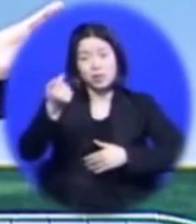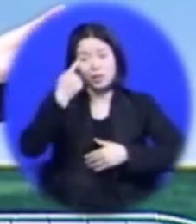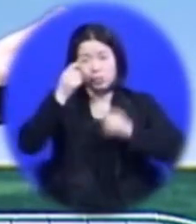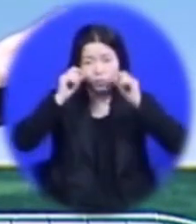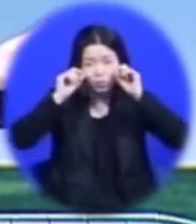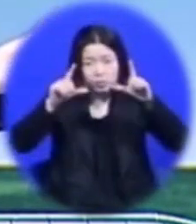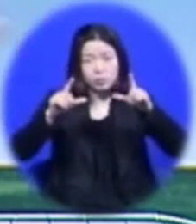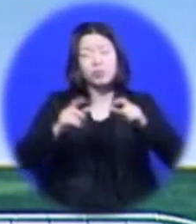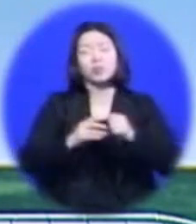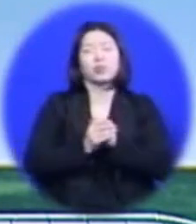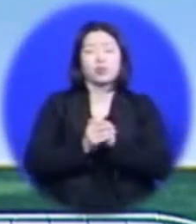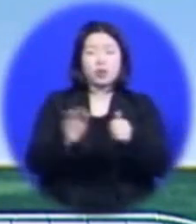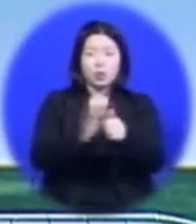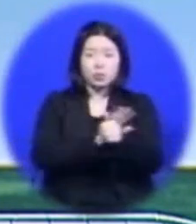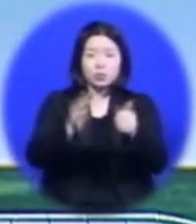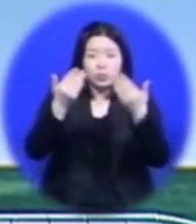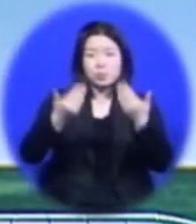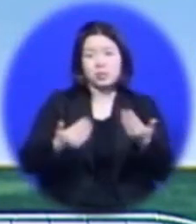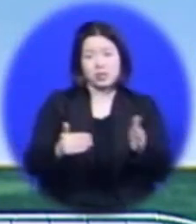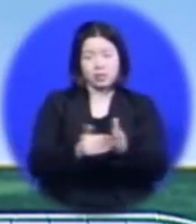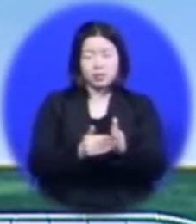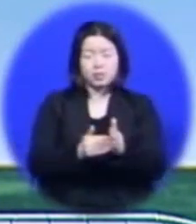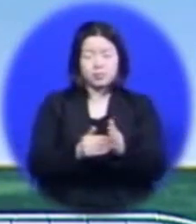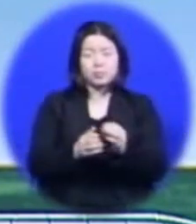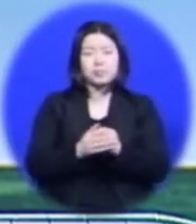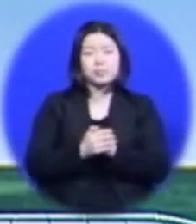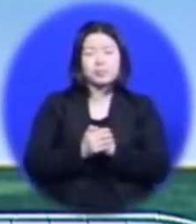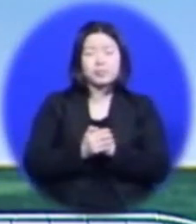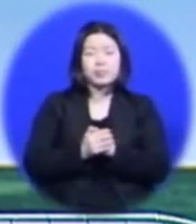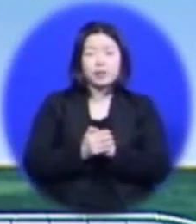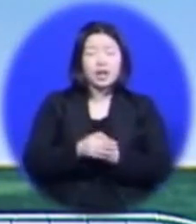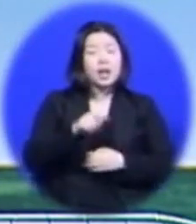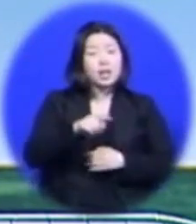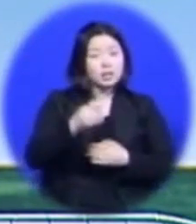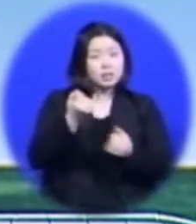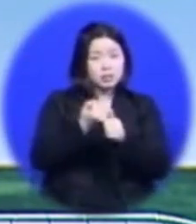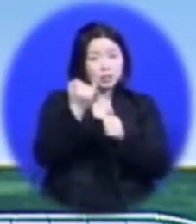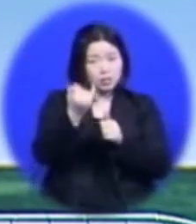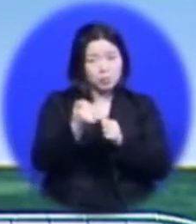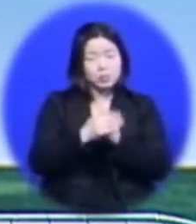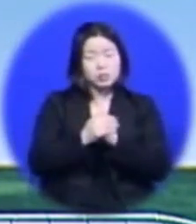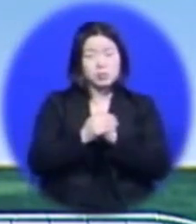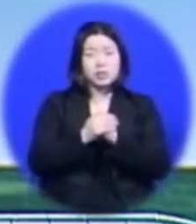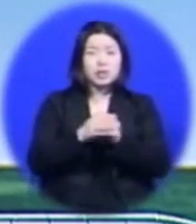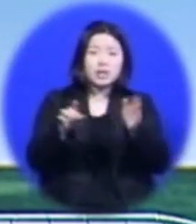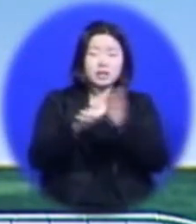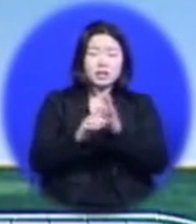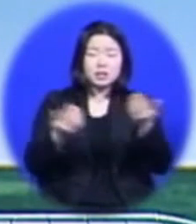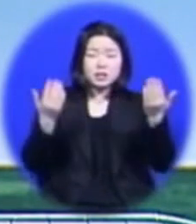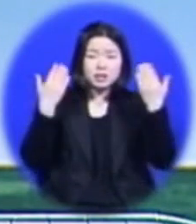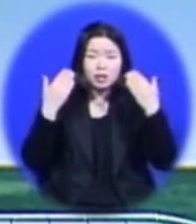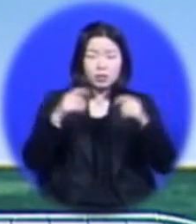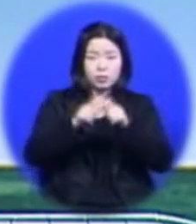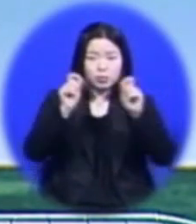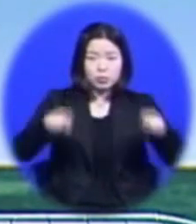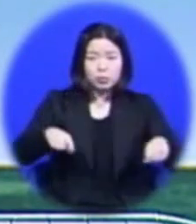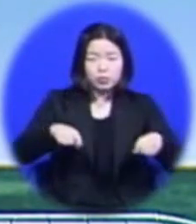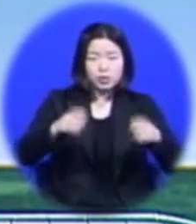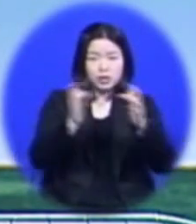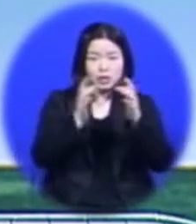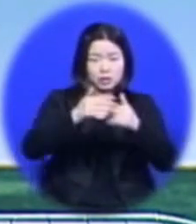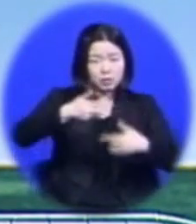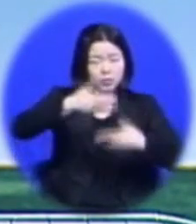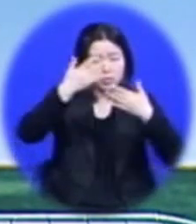뜨고 위로를 받았습니다. 그분이 신학교 동기 게시판에 글을 올렸어요. 내